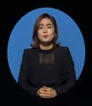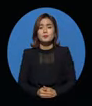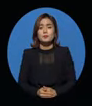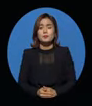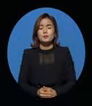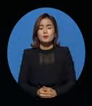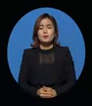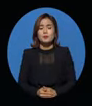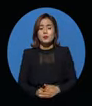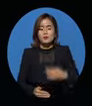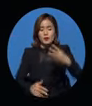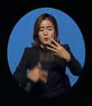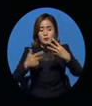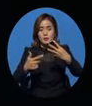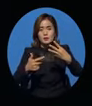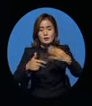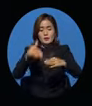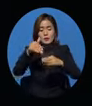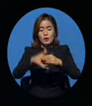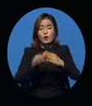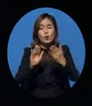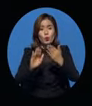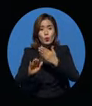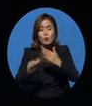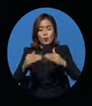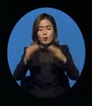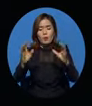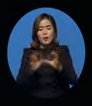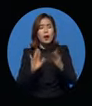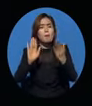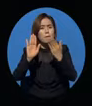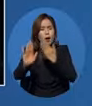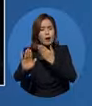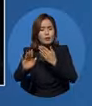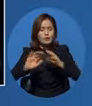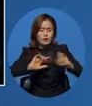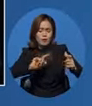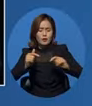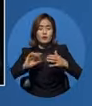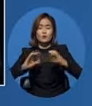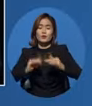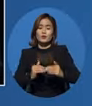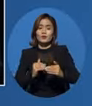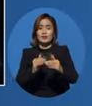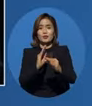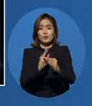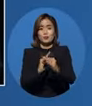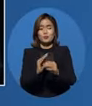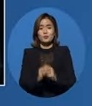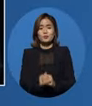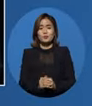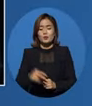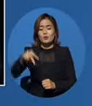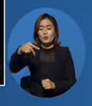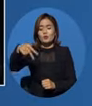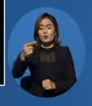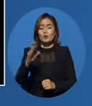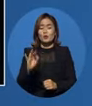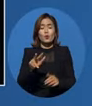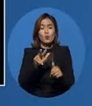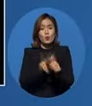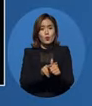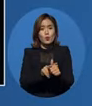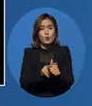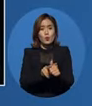사치일 재복을 선거 이후로 우리 당의 진로를 놓고 많은 토론이 있습니다 은 애송 후보께서 출마